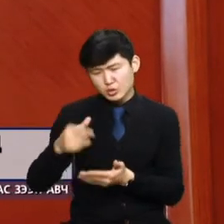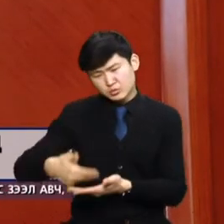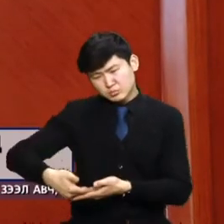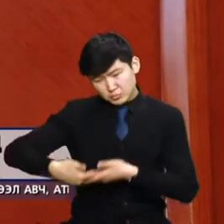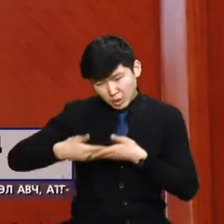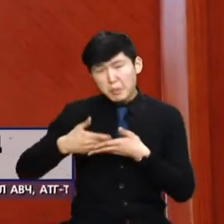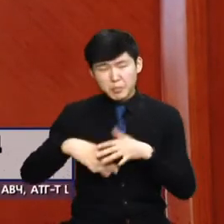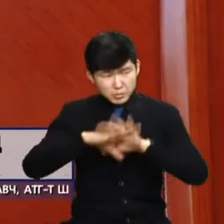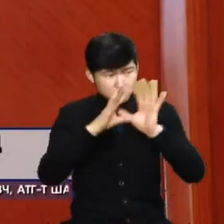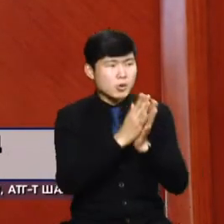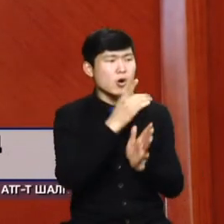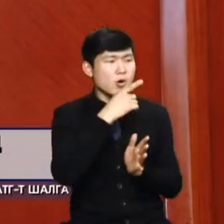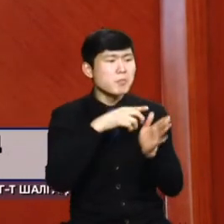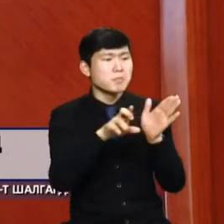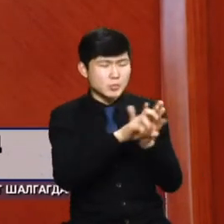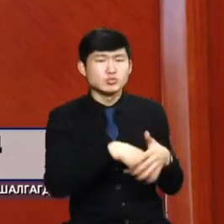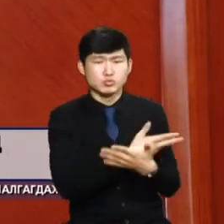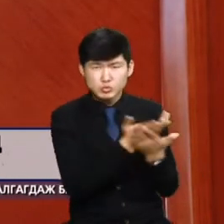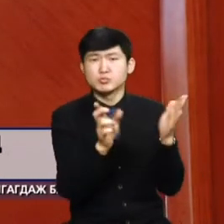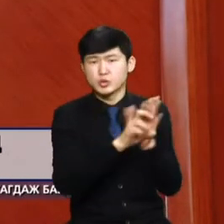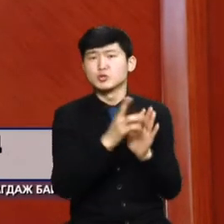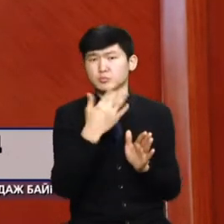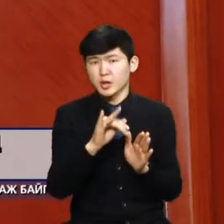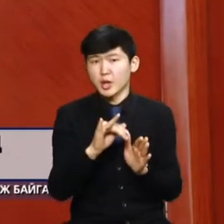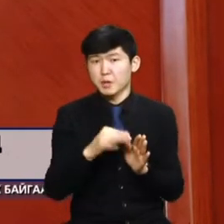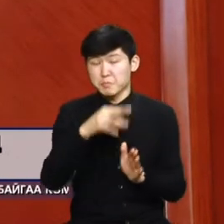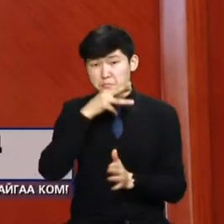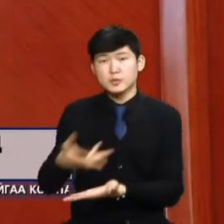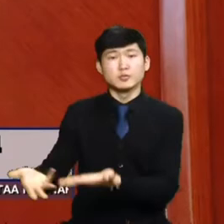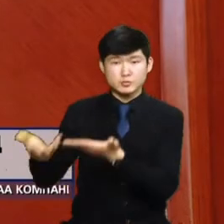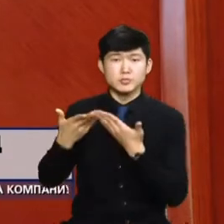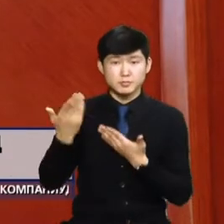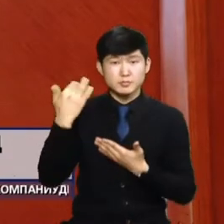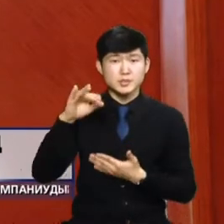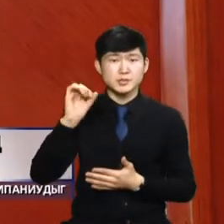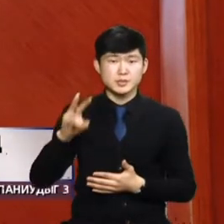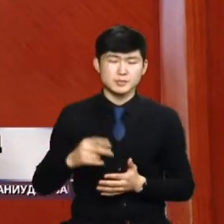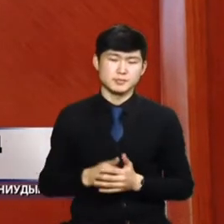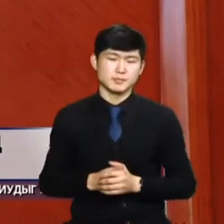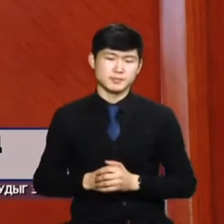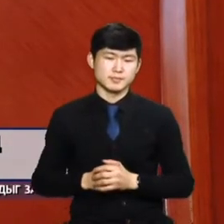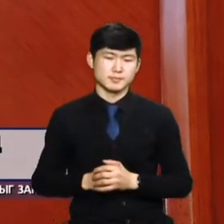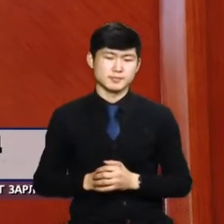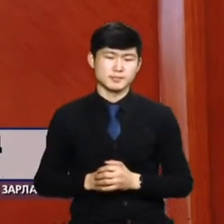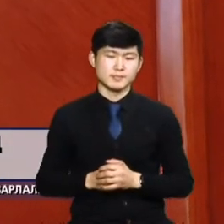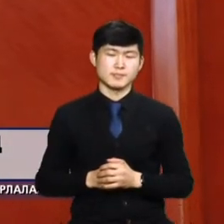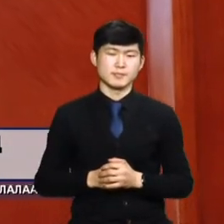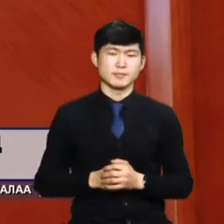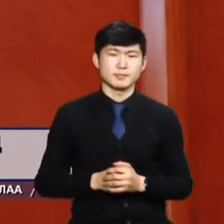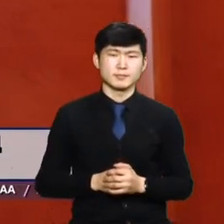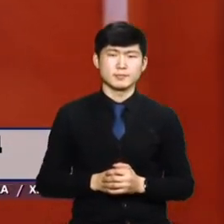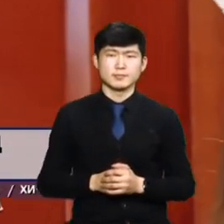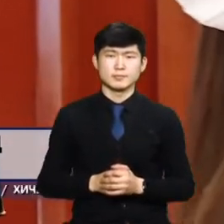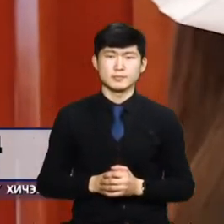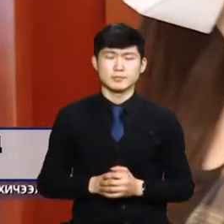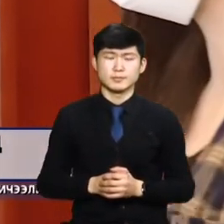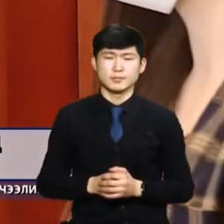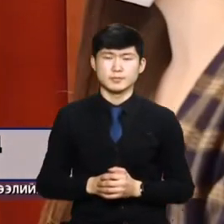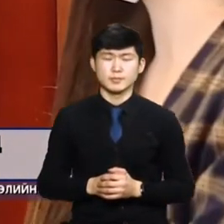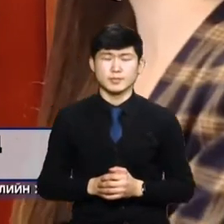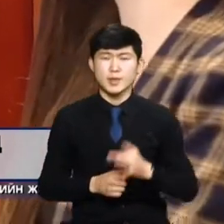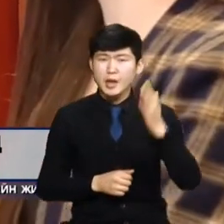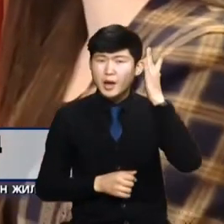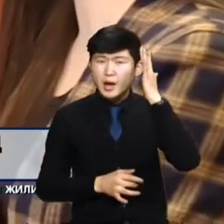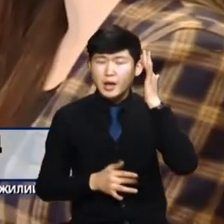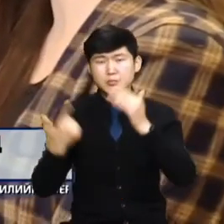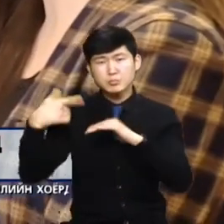дэмжлэг үзүүлжүүл ингээд бүх одоо охтууд юм боломжтой юм хийж болох нэ гэж бүр хүүхдүүд төрлийн олон хүүхдэд холбогдсон байгаа. Тэгэхээр